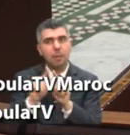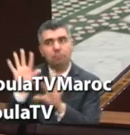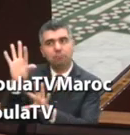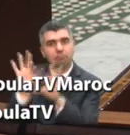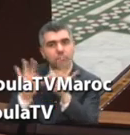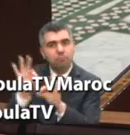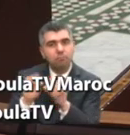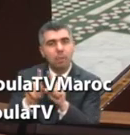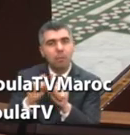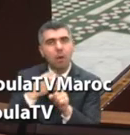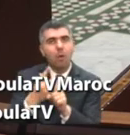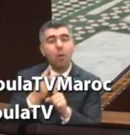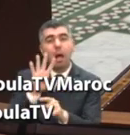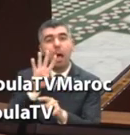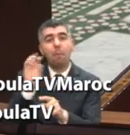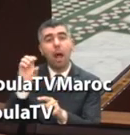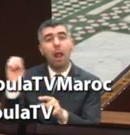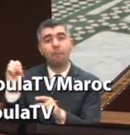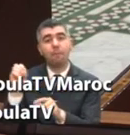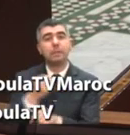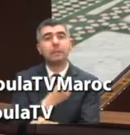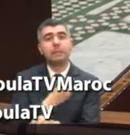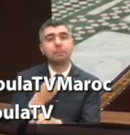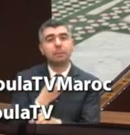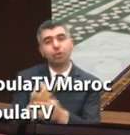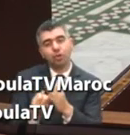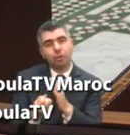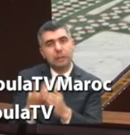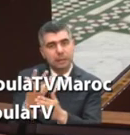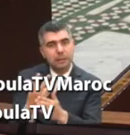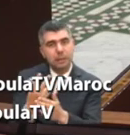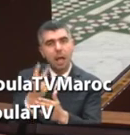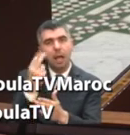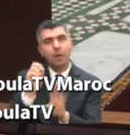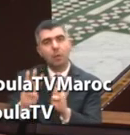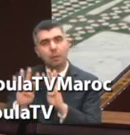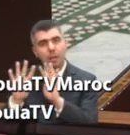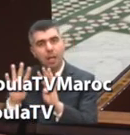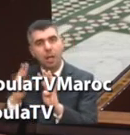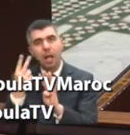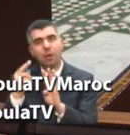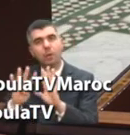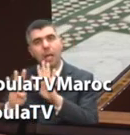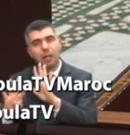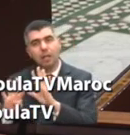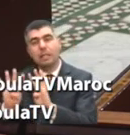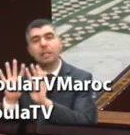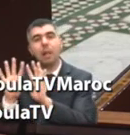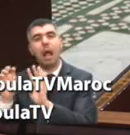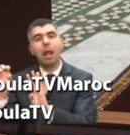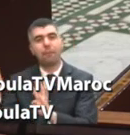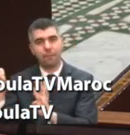مجلسكم موقر صوت على 4000 منصب لقطاع الصحة 2018 و2019، إلا جمعناهم هي 8000،